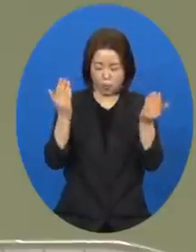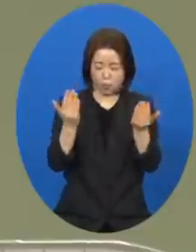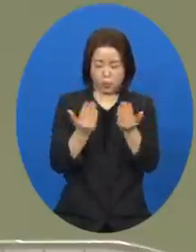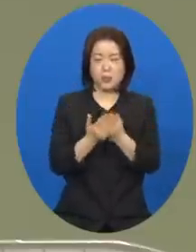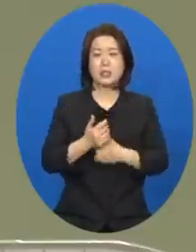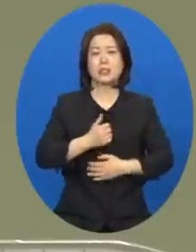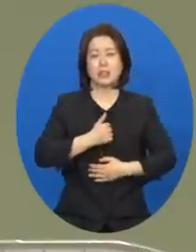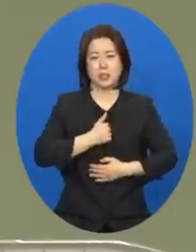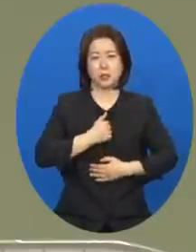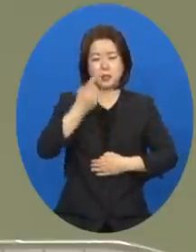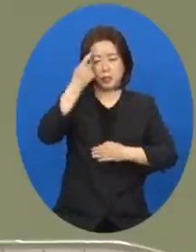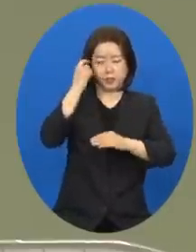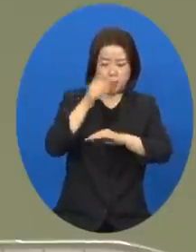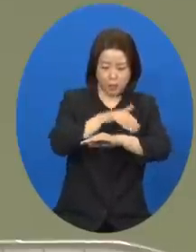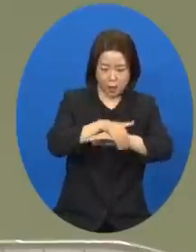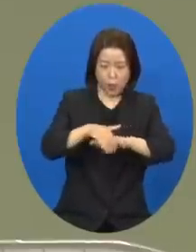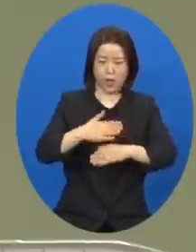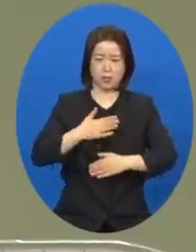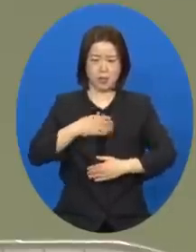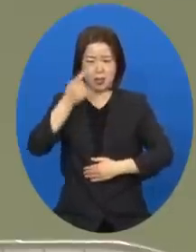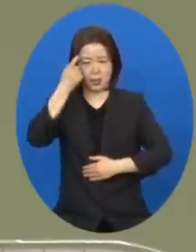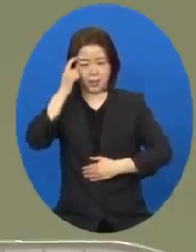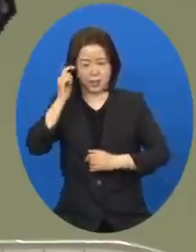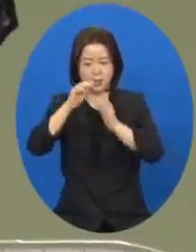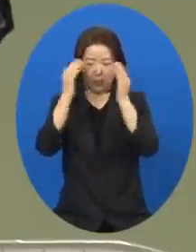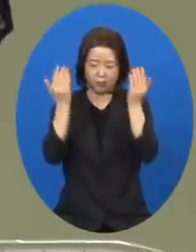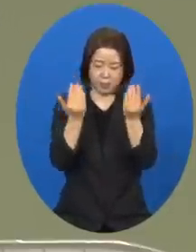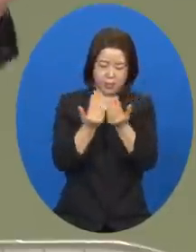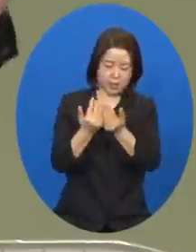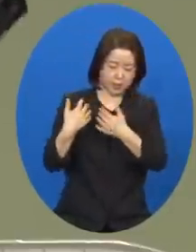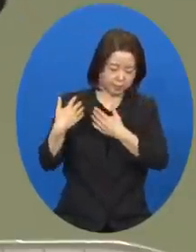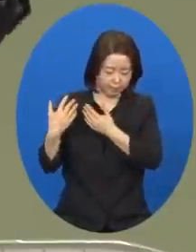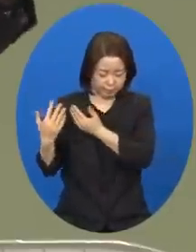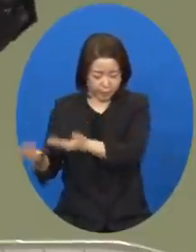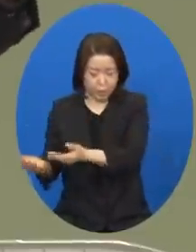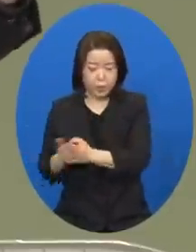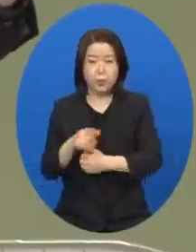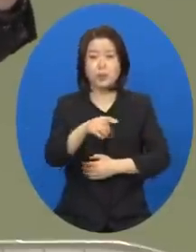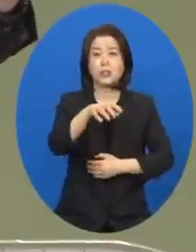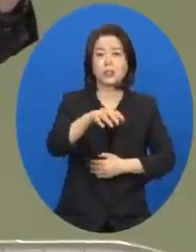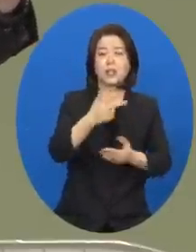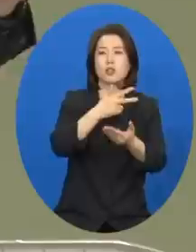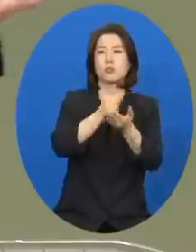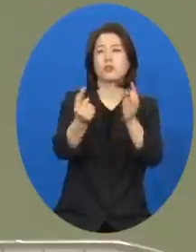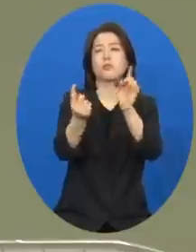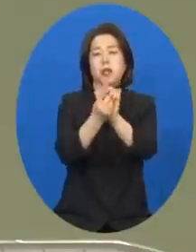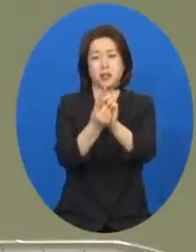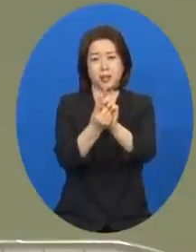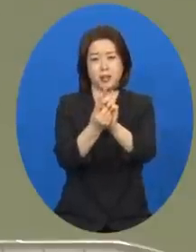자존심, 계획, 내 생각 다 내려놓고 주님을 그 자리에서 주님을 만났다고.